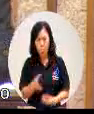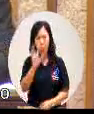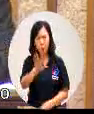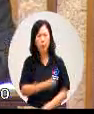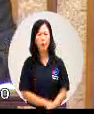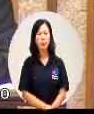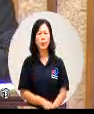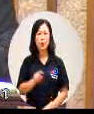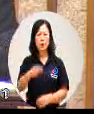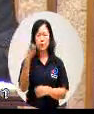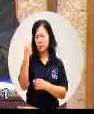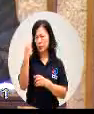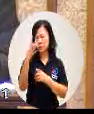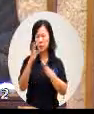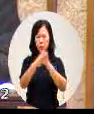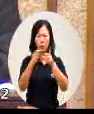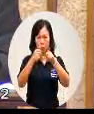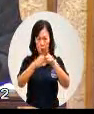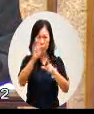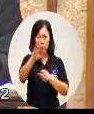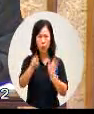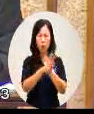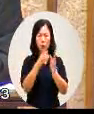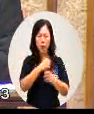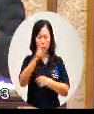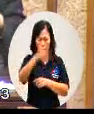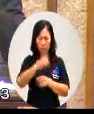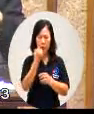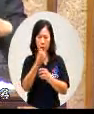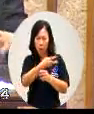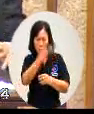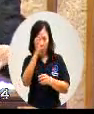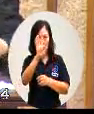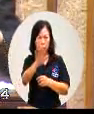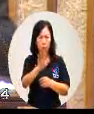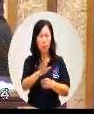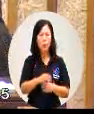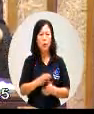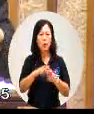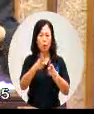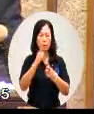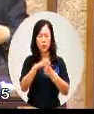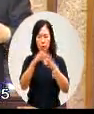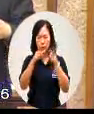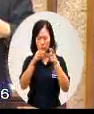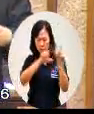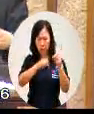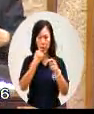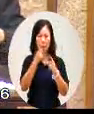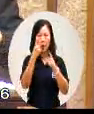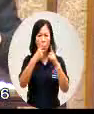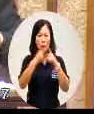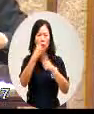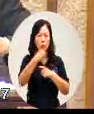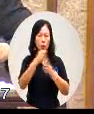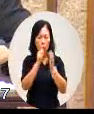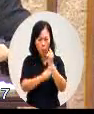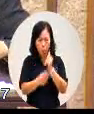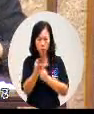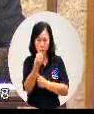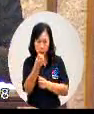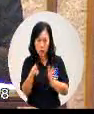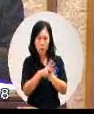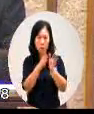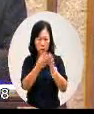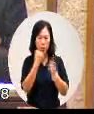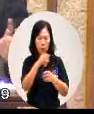上它是一个新兴区域，所以我一来之后，我也发现不能纯粹就人口出生率哈。那个地方的这个